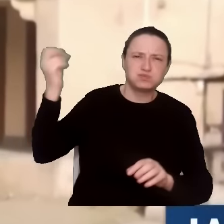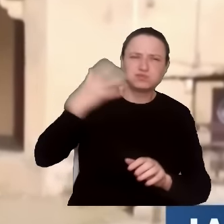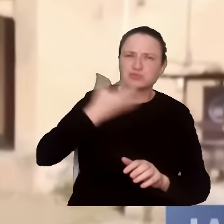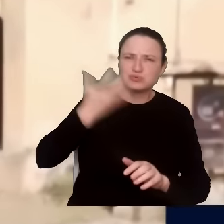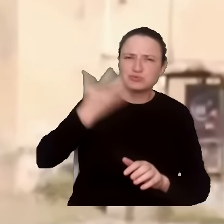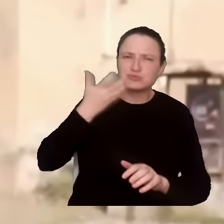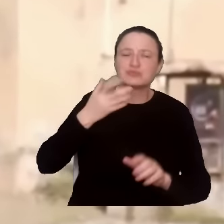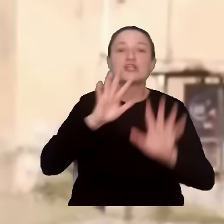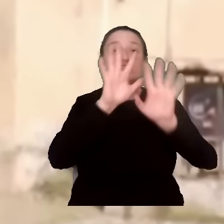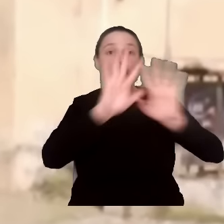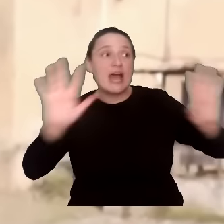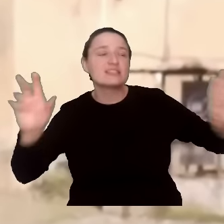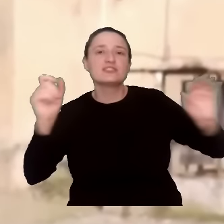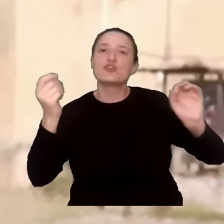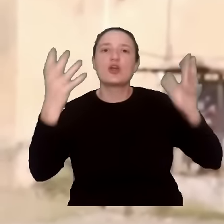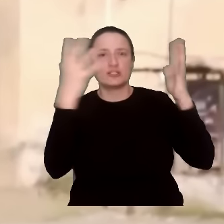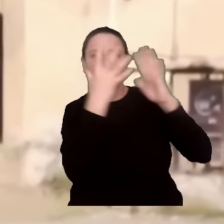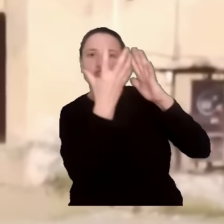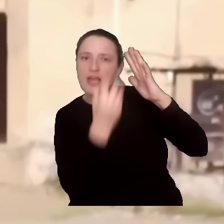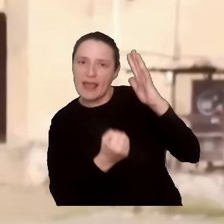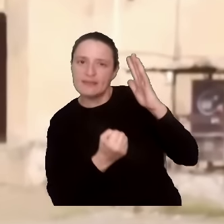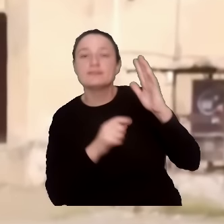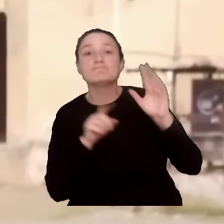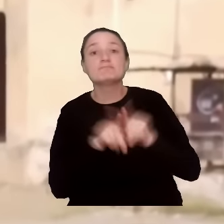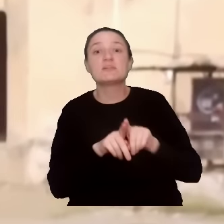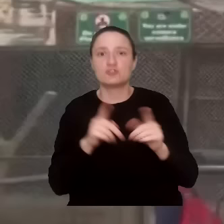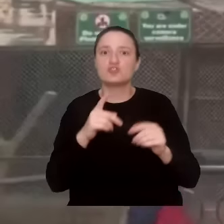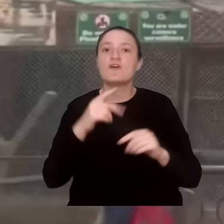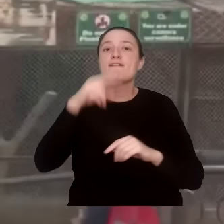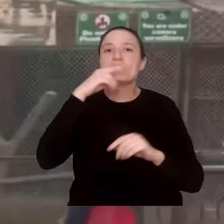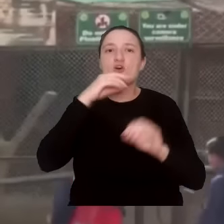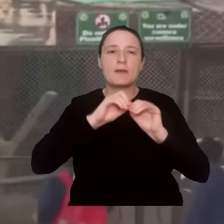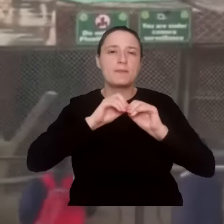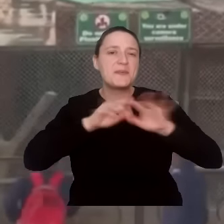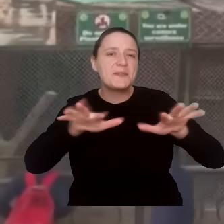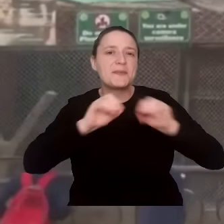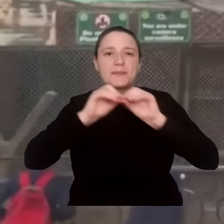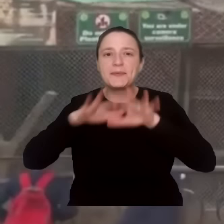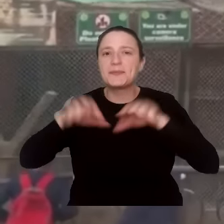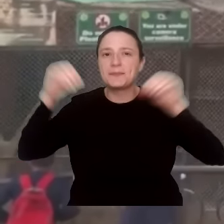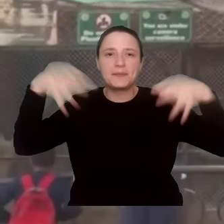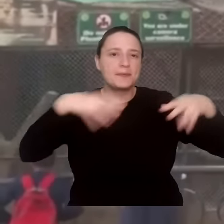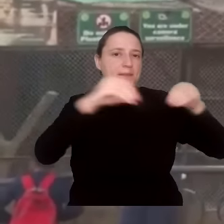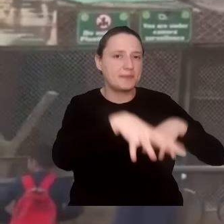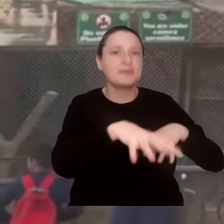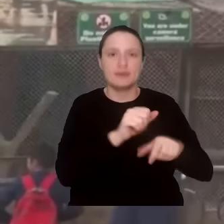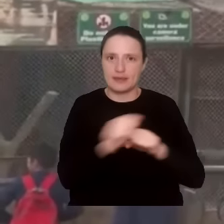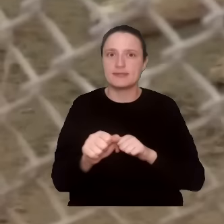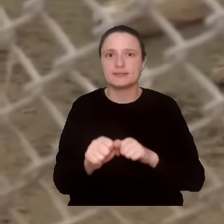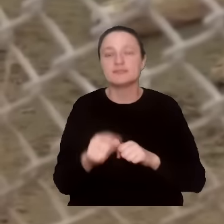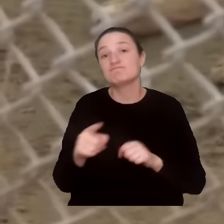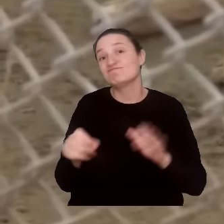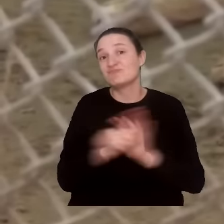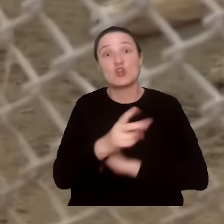siatki zapewniające cień. Zainstalowaliśmy też wodne zraszacze dla tygrysów wilby biega. Meteorolodzy przewidują, że upały utrzymają się do czerwca,